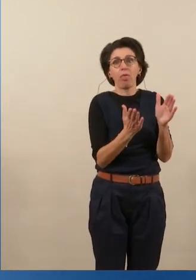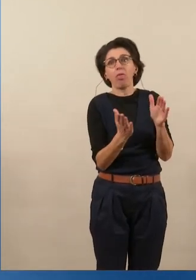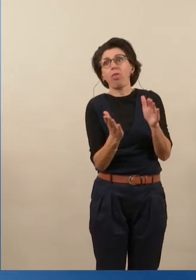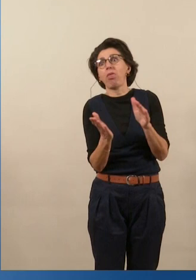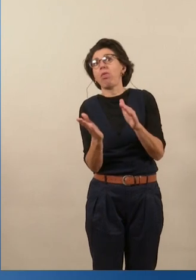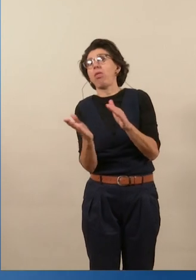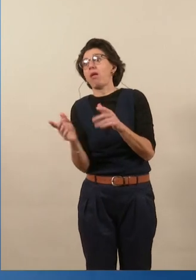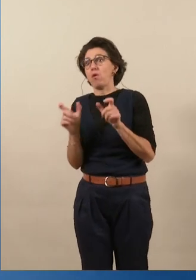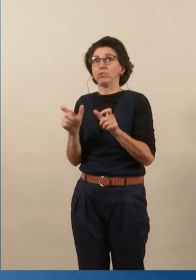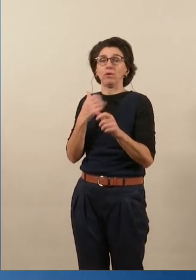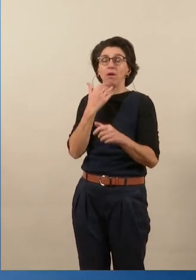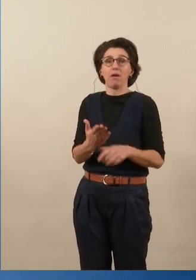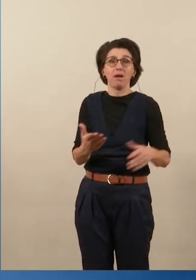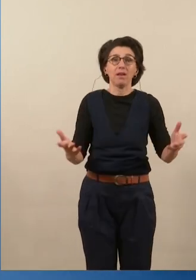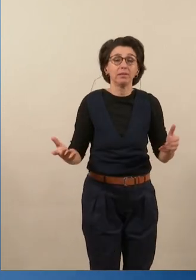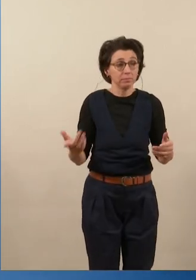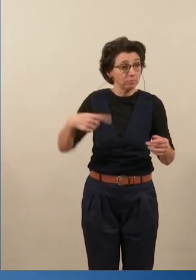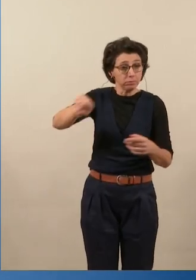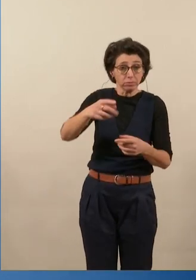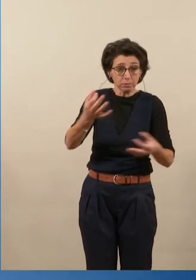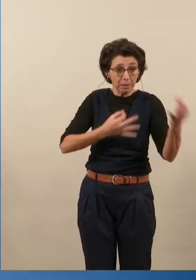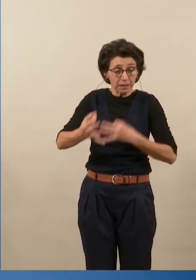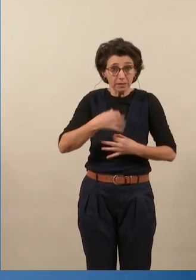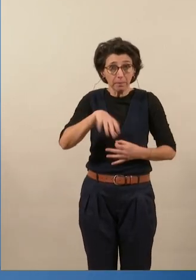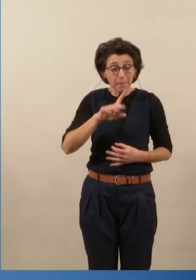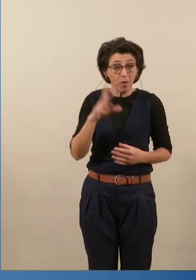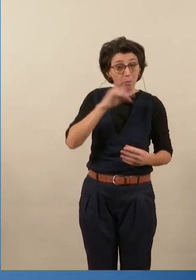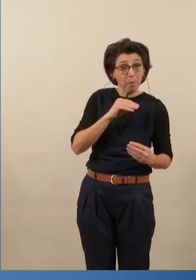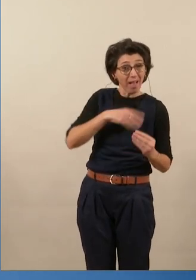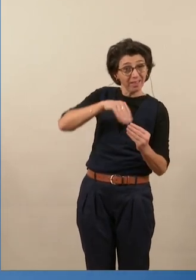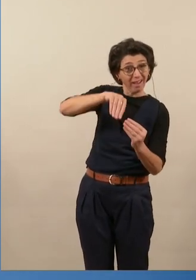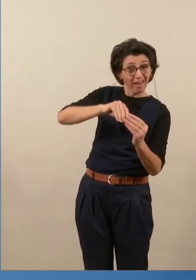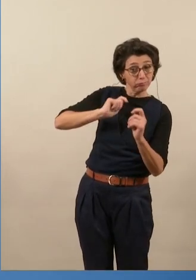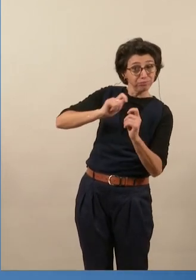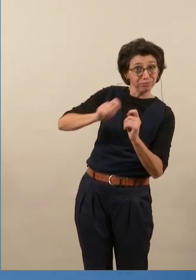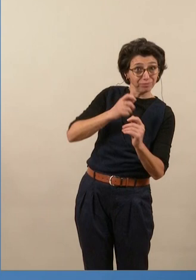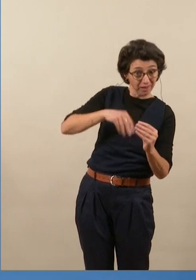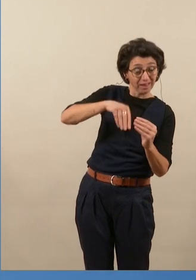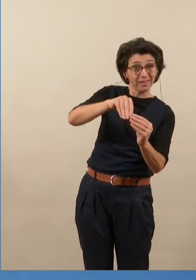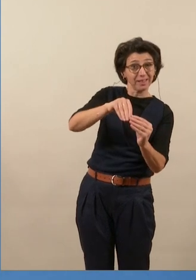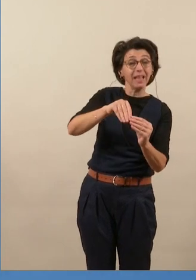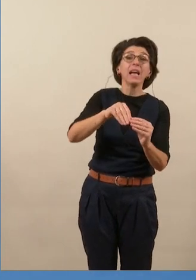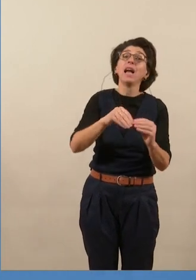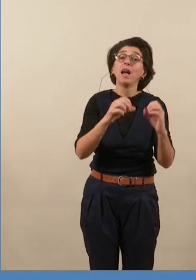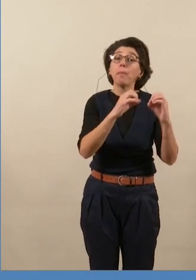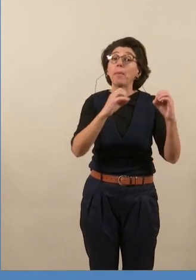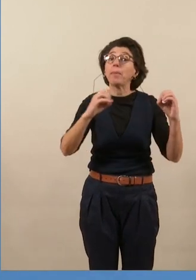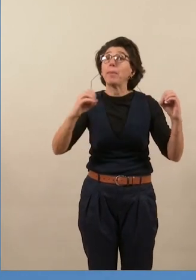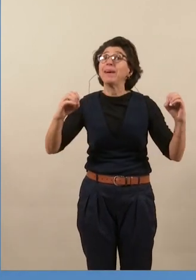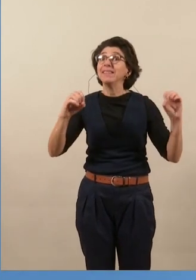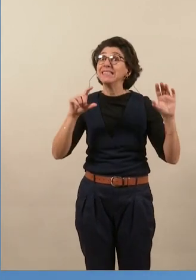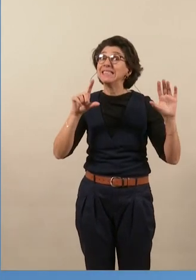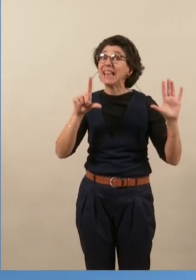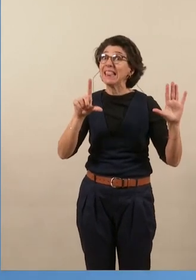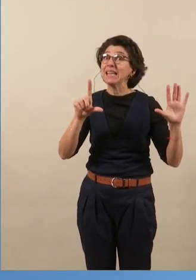tout ça sans compter parce que personne nen parle mais sans compter les intérêts de remboursement à venir qui pourrait s'écrire à 7 chiffre ce qui est tout